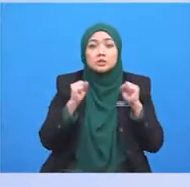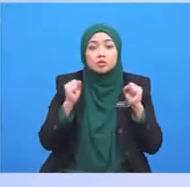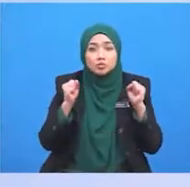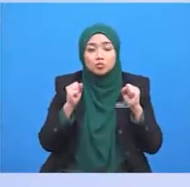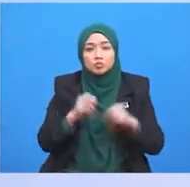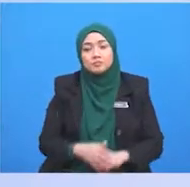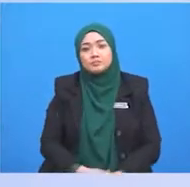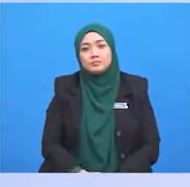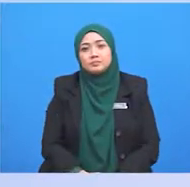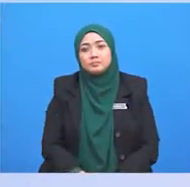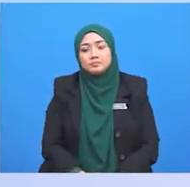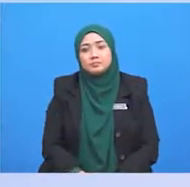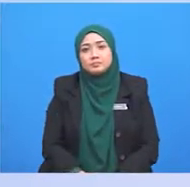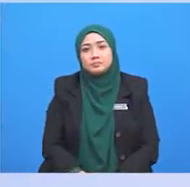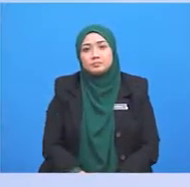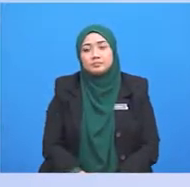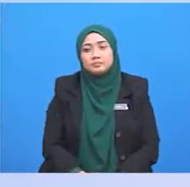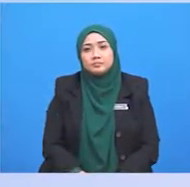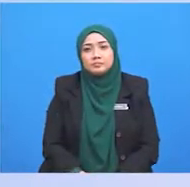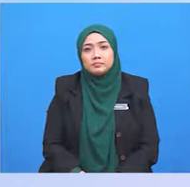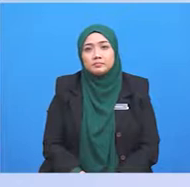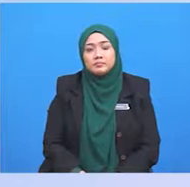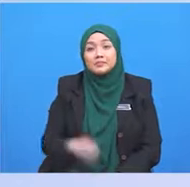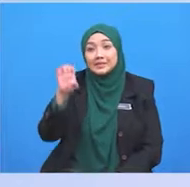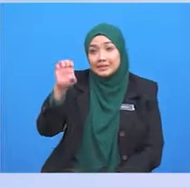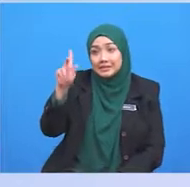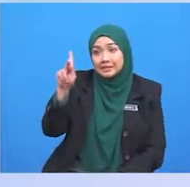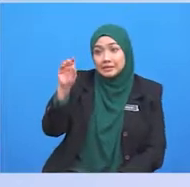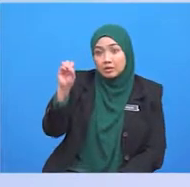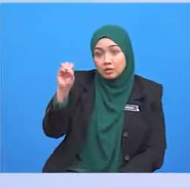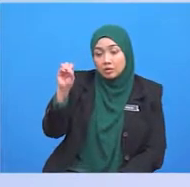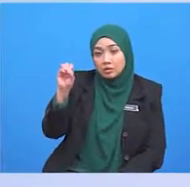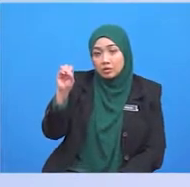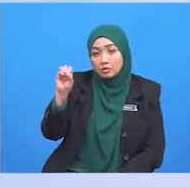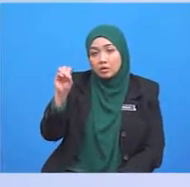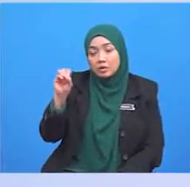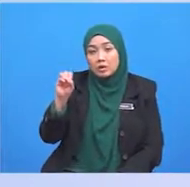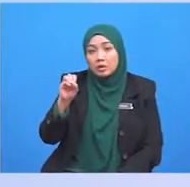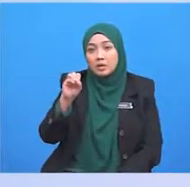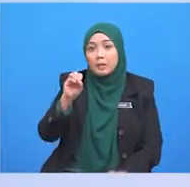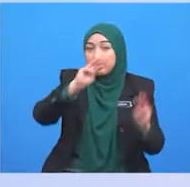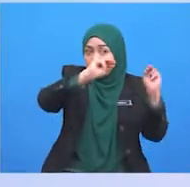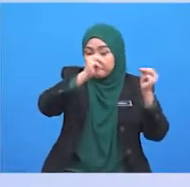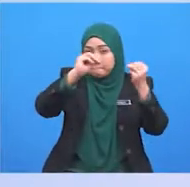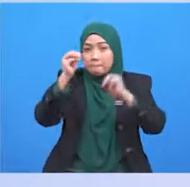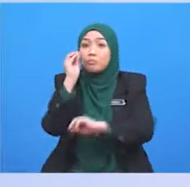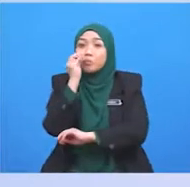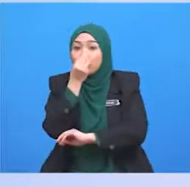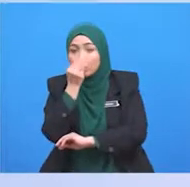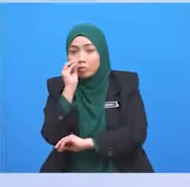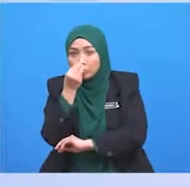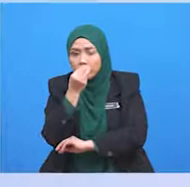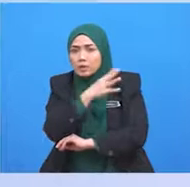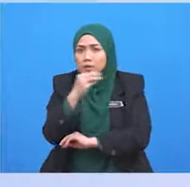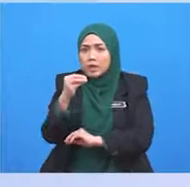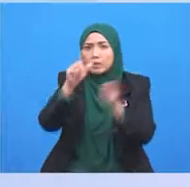sejuk. Pada kejadian equinox pula, iaitu equinox musim bunga dan equinox musim luruh,